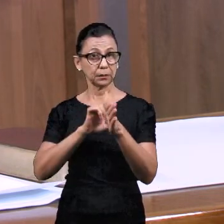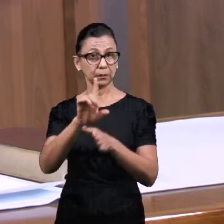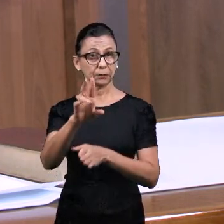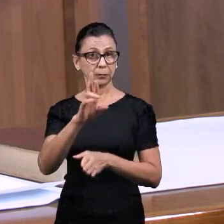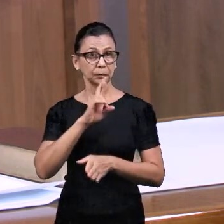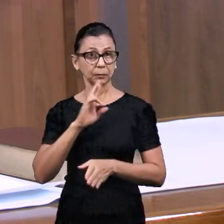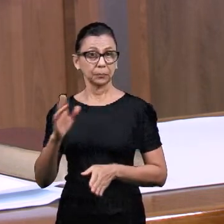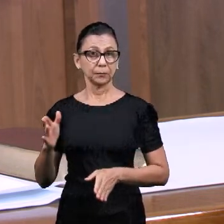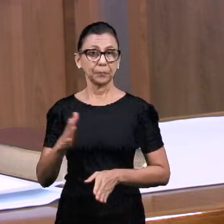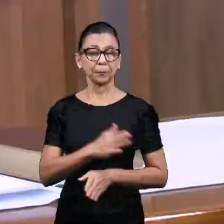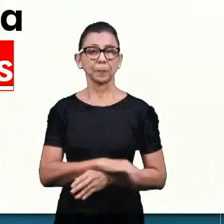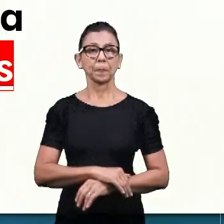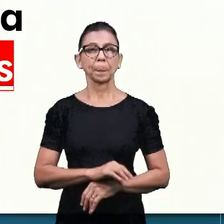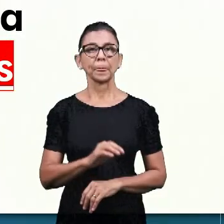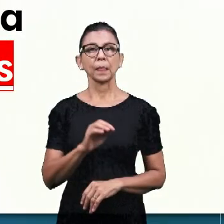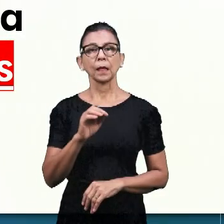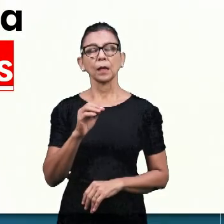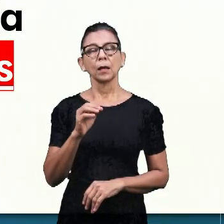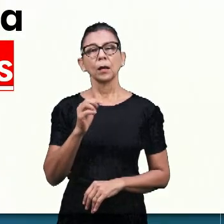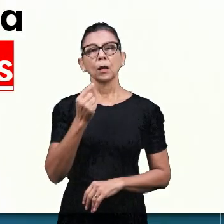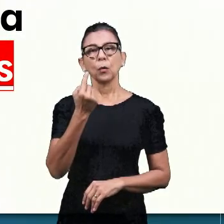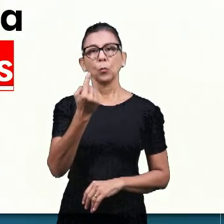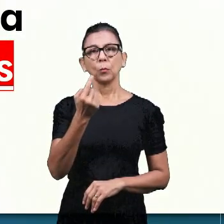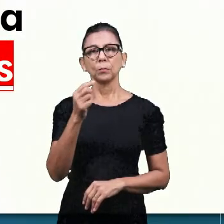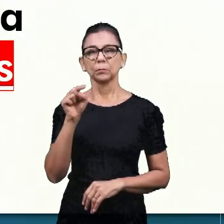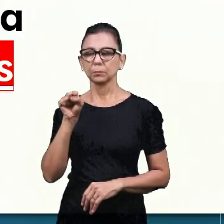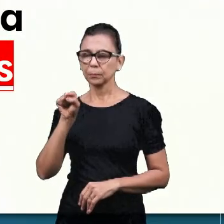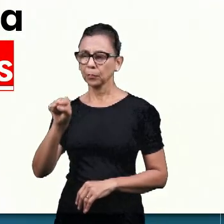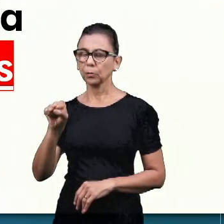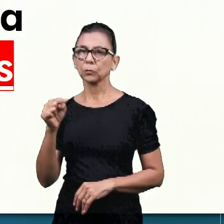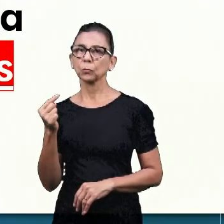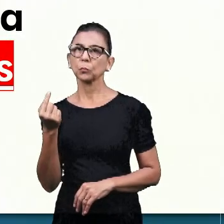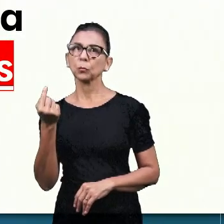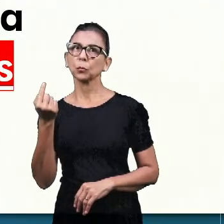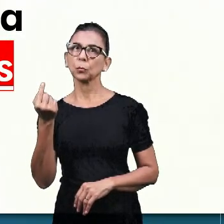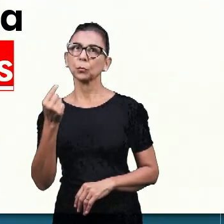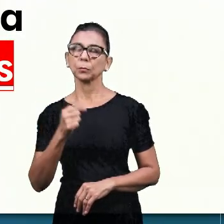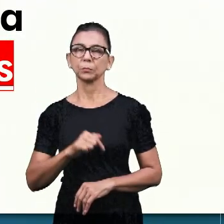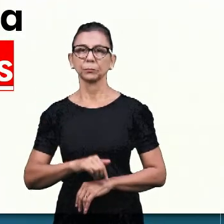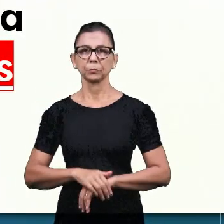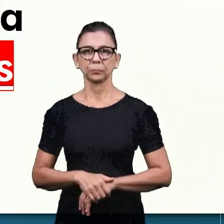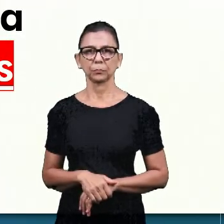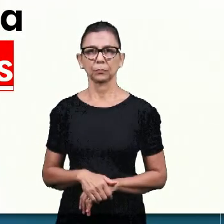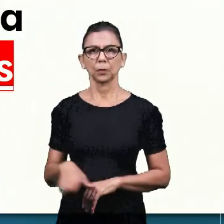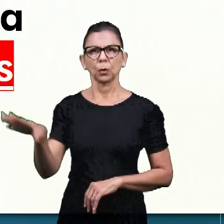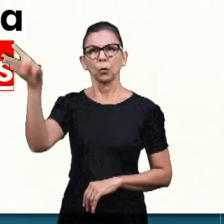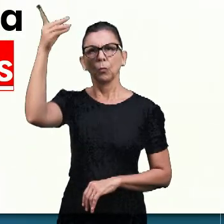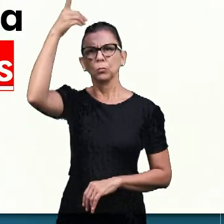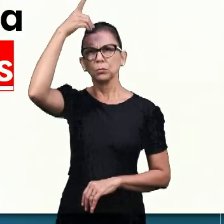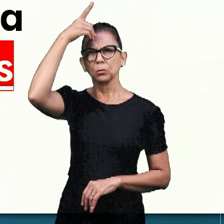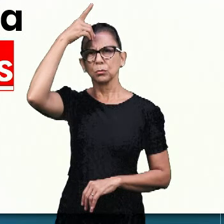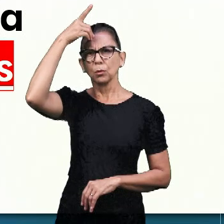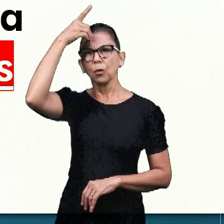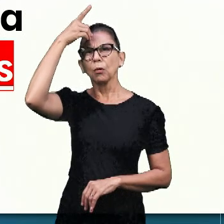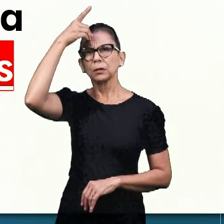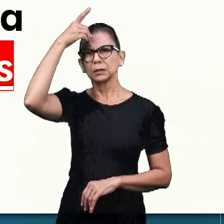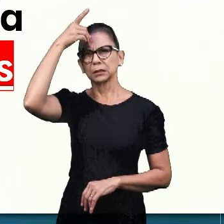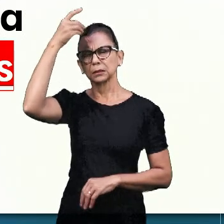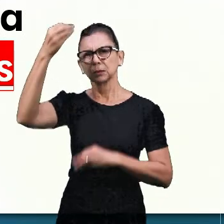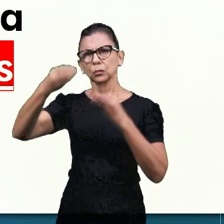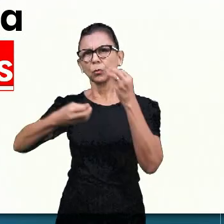questions donc. 1.1. Comment est-ce que les dons spirituels doivent être cherchés